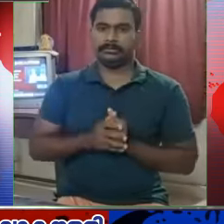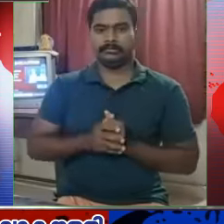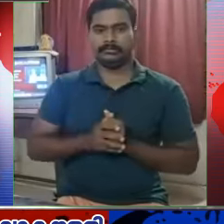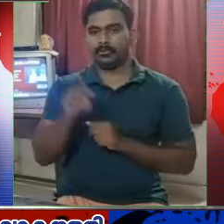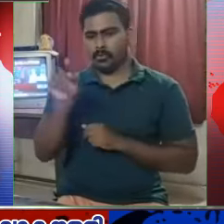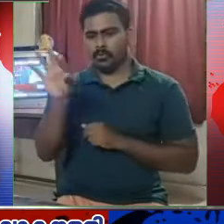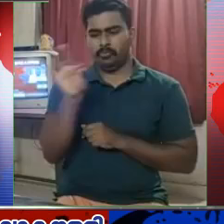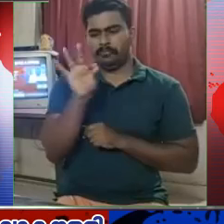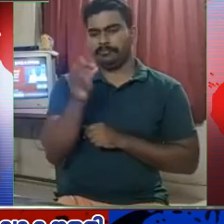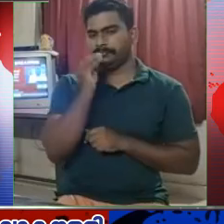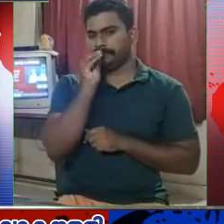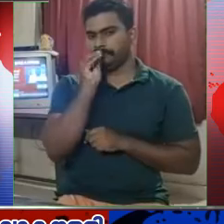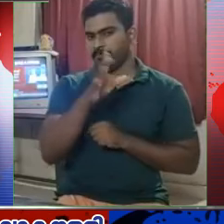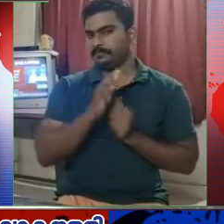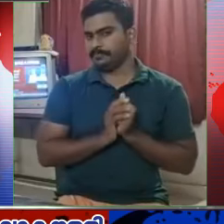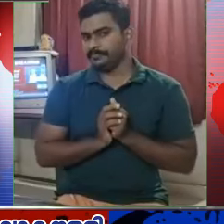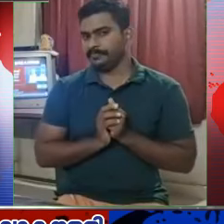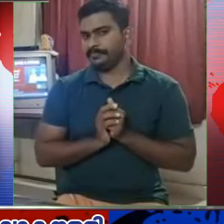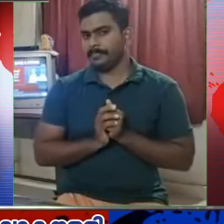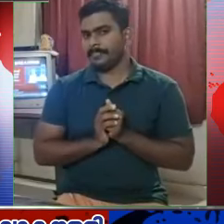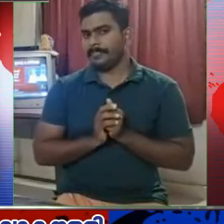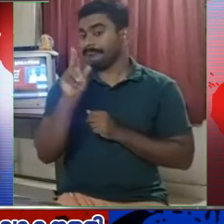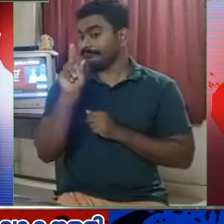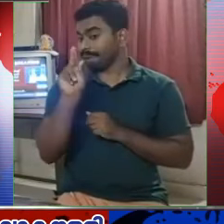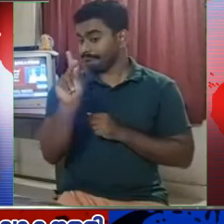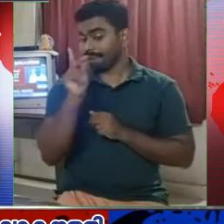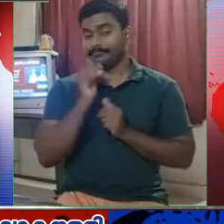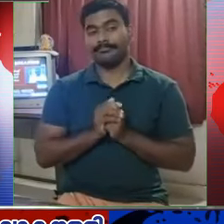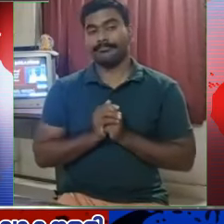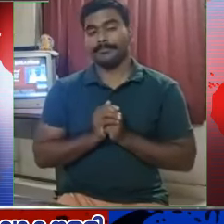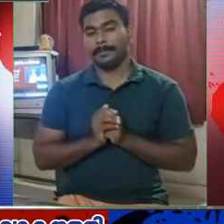ആ നിബന്ധന നമ്മളെല്ലാവരും പാലിക്കണം.